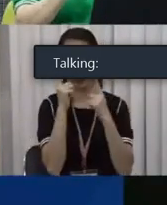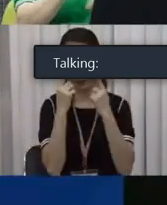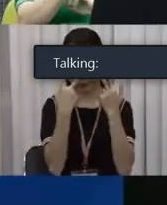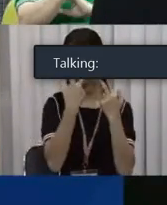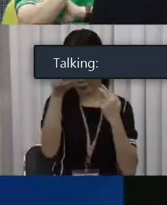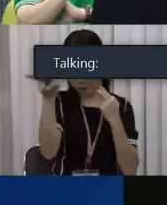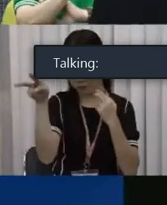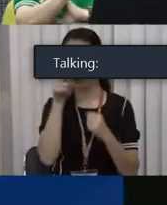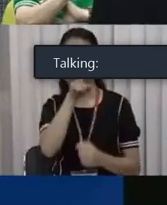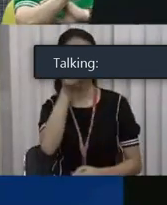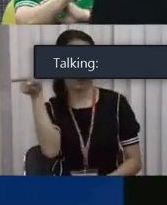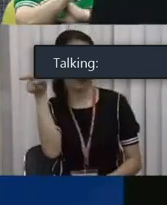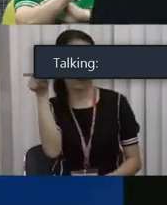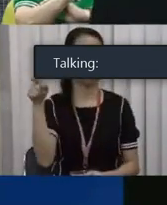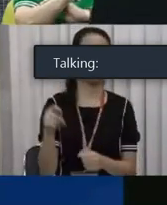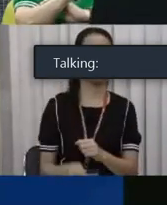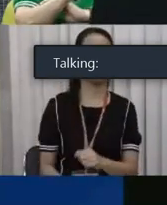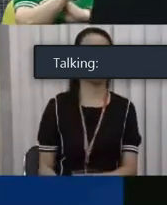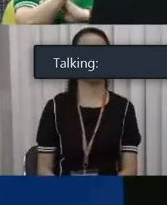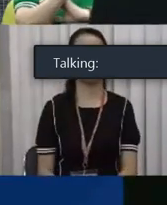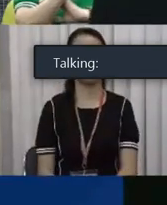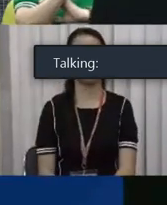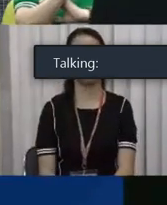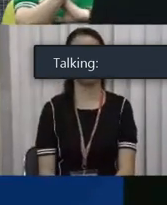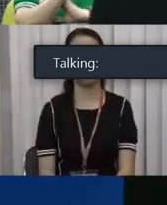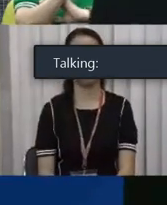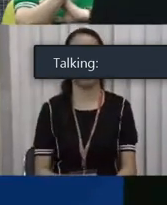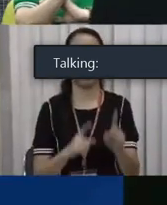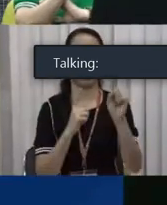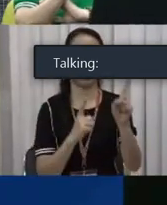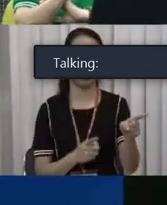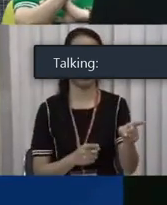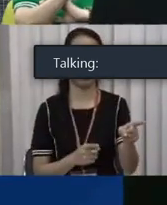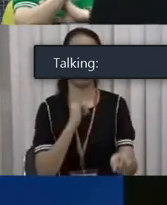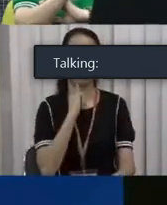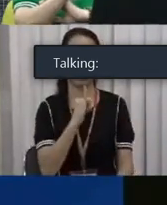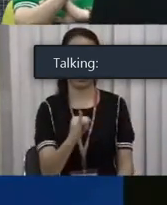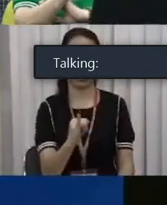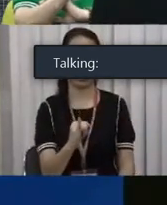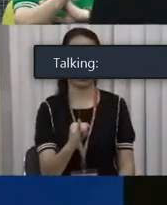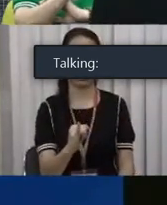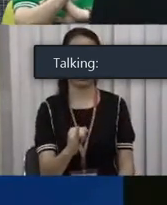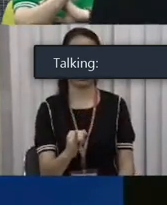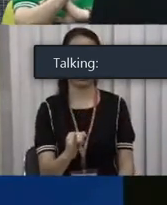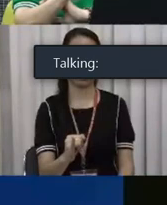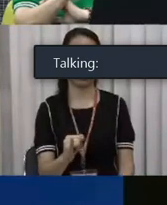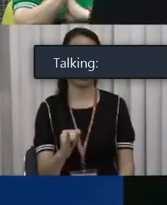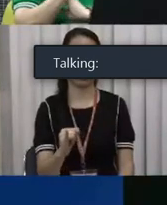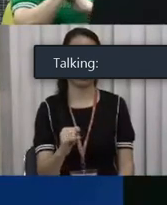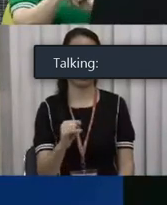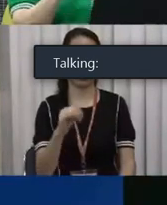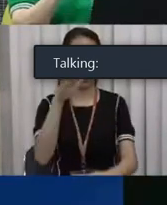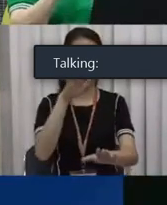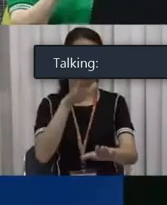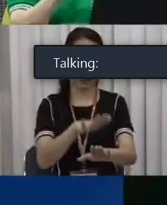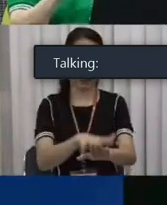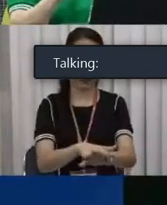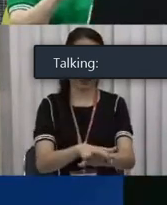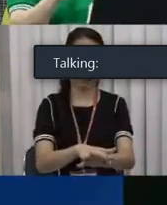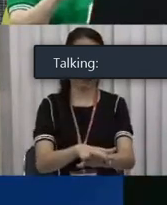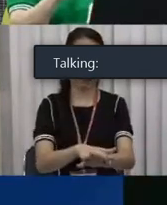So, kani? Unsa kay inyong tubag ani? And the answer is